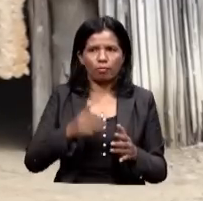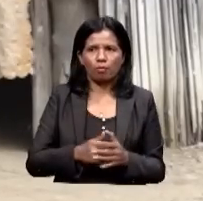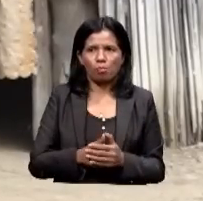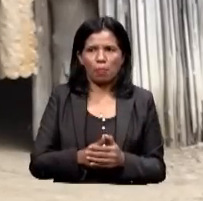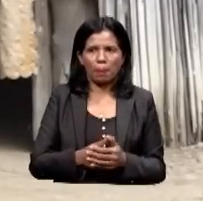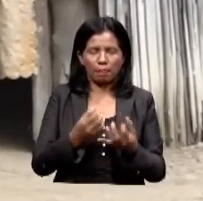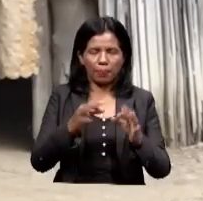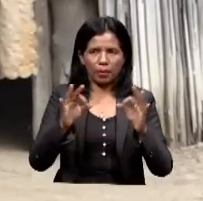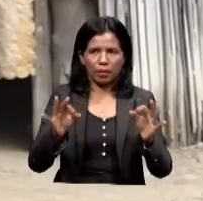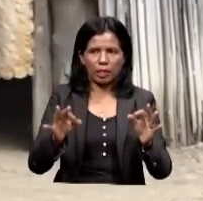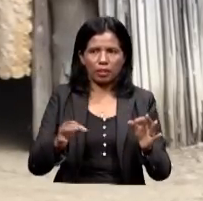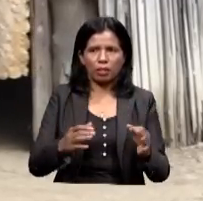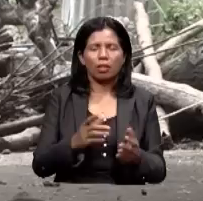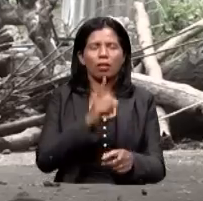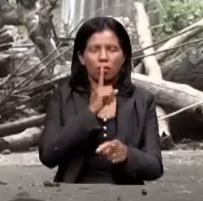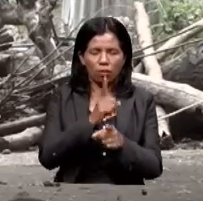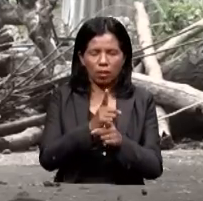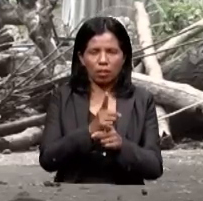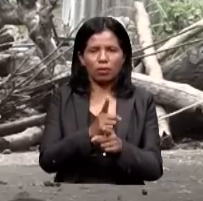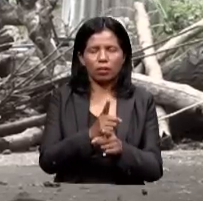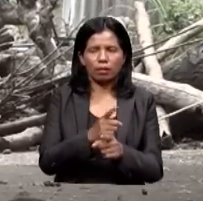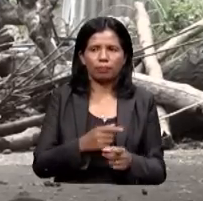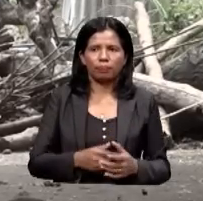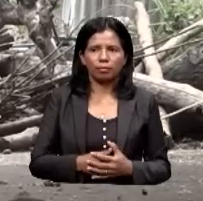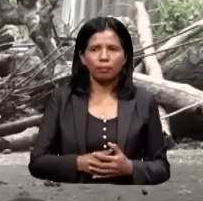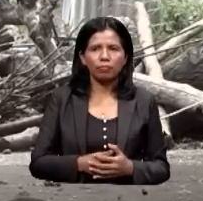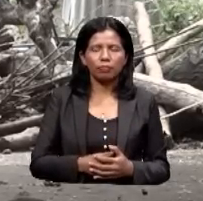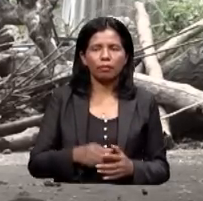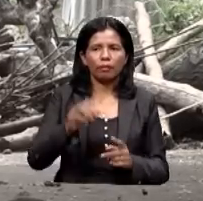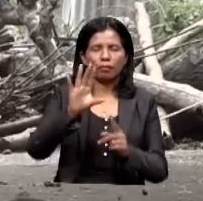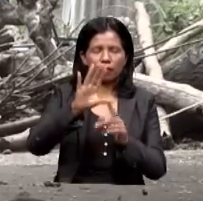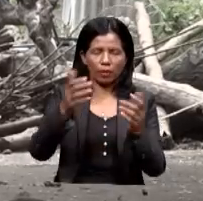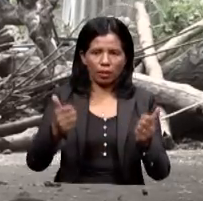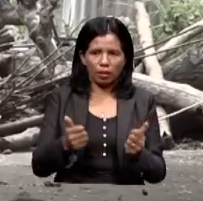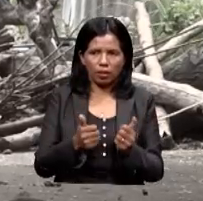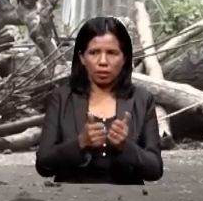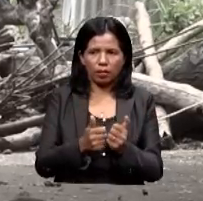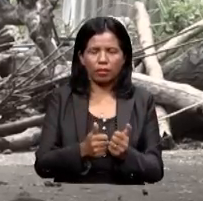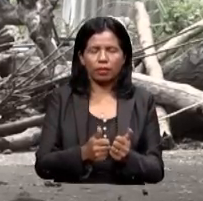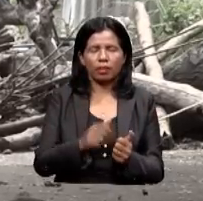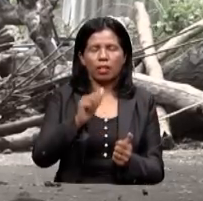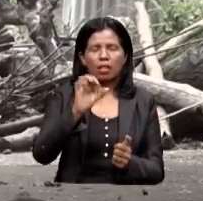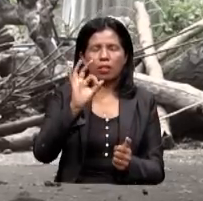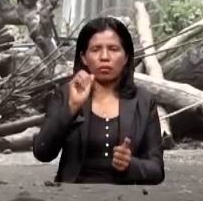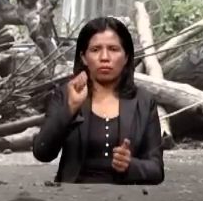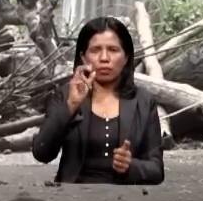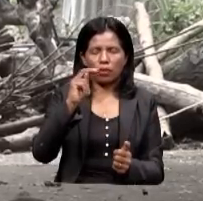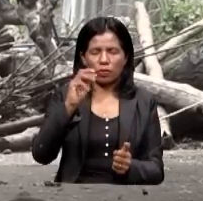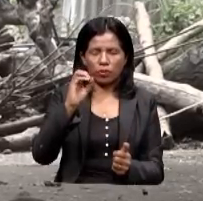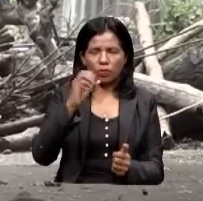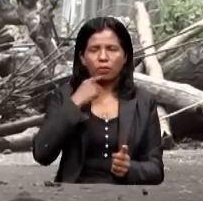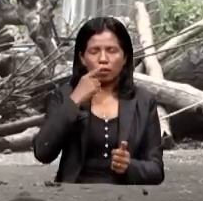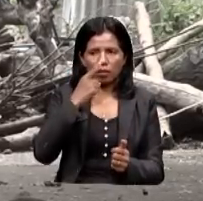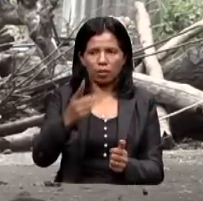tebe sama ho apa bahola tebe sekalai. Alin dene chef aldea betotasi Afonso Rodriguez Hatete,